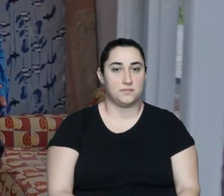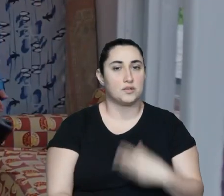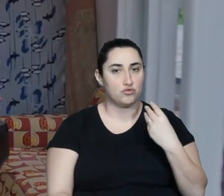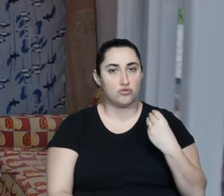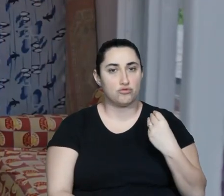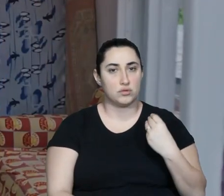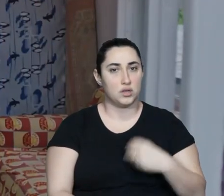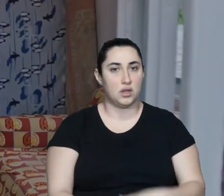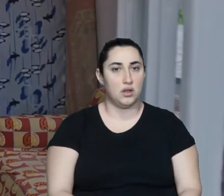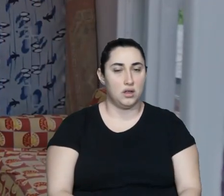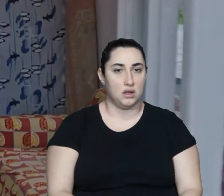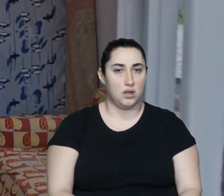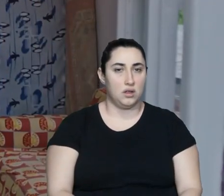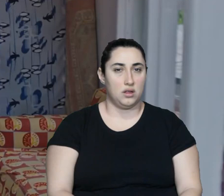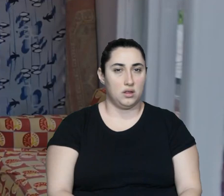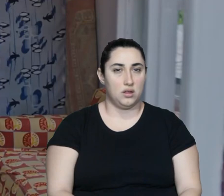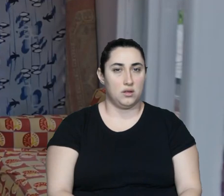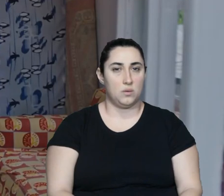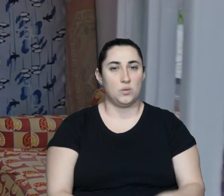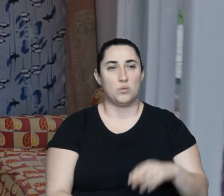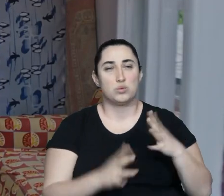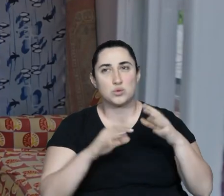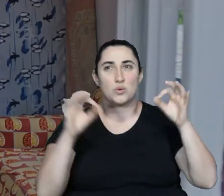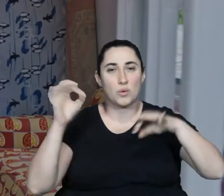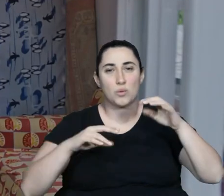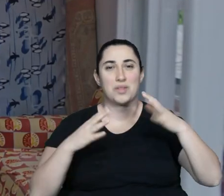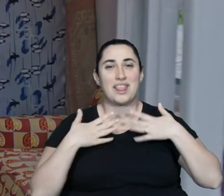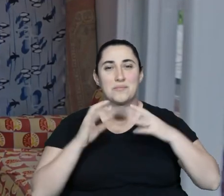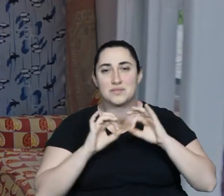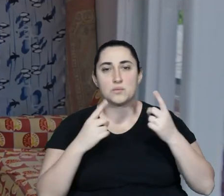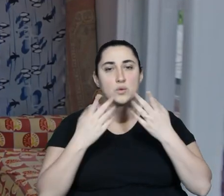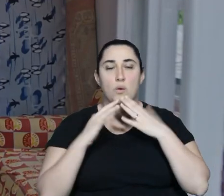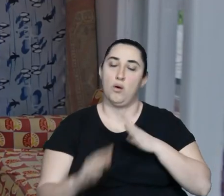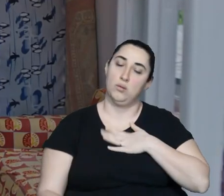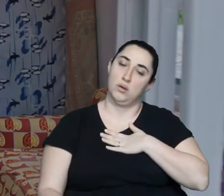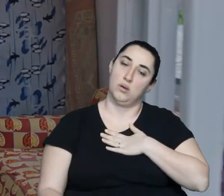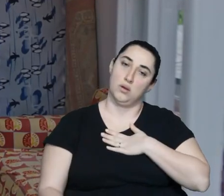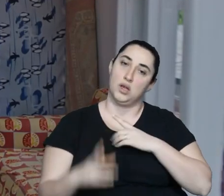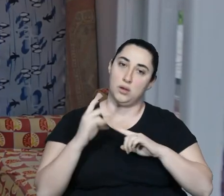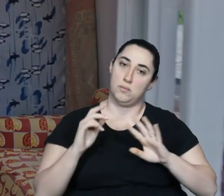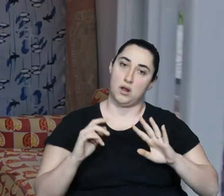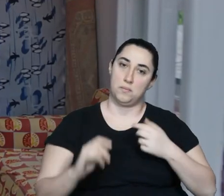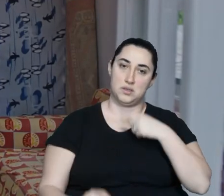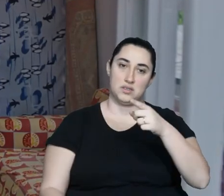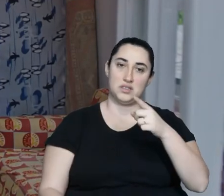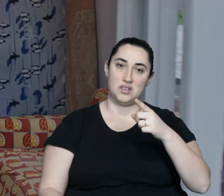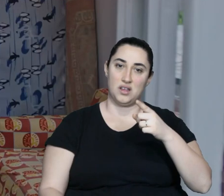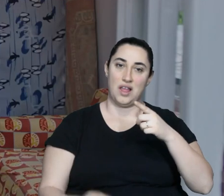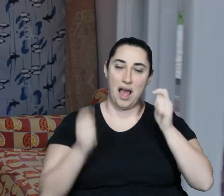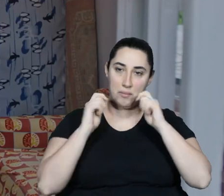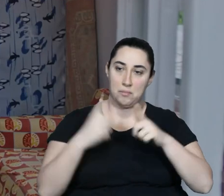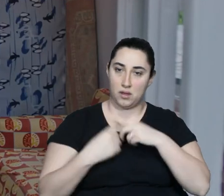Güzel güzel. Böyle akarı falan yok değil mi? Rutubet yapmıyordur. Teessüf ederim İbrahim ya. Biz sana hamamı